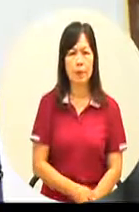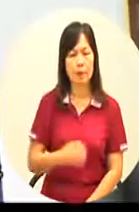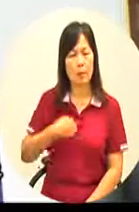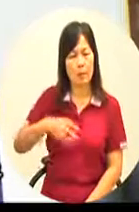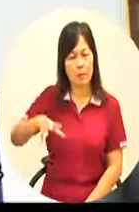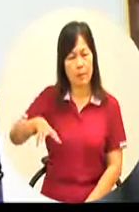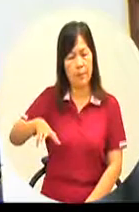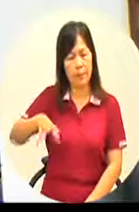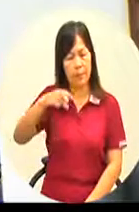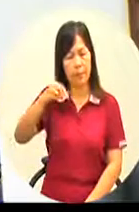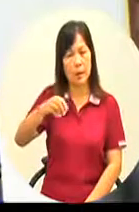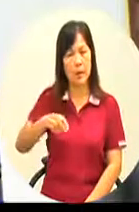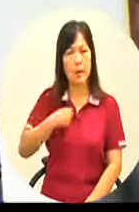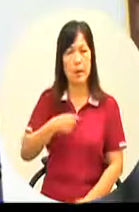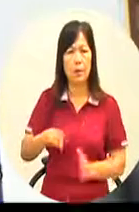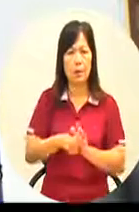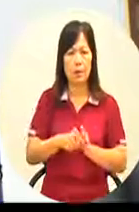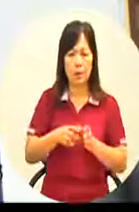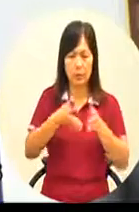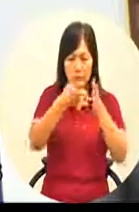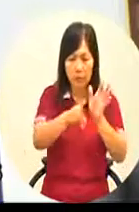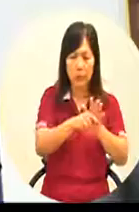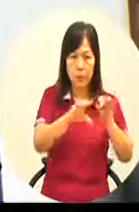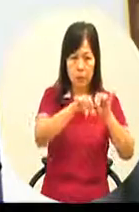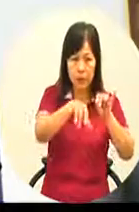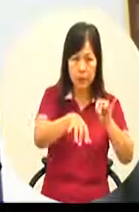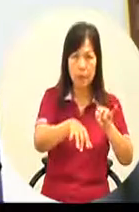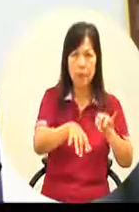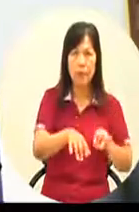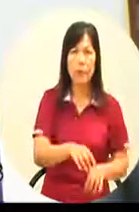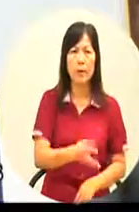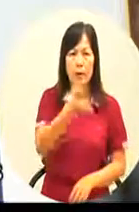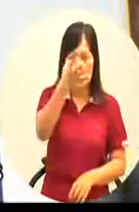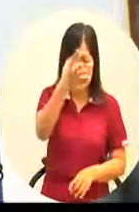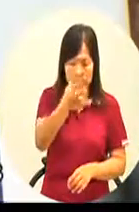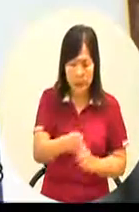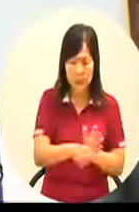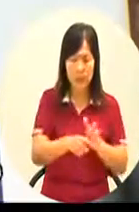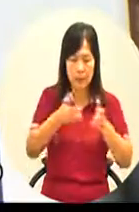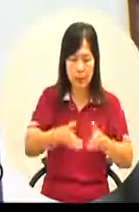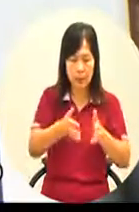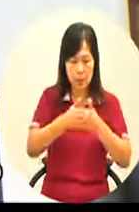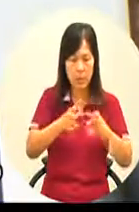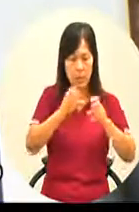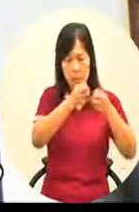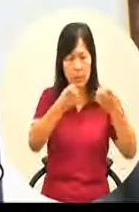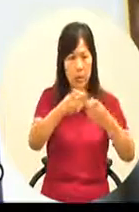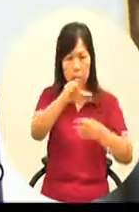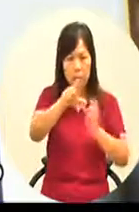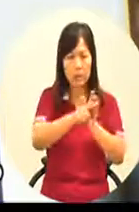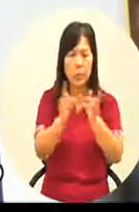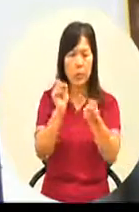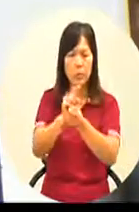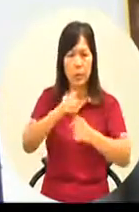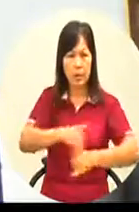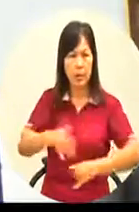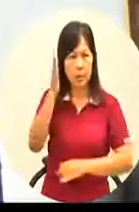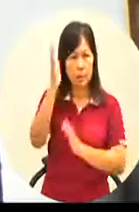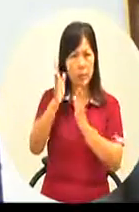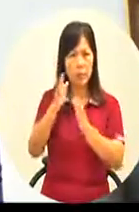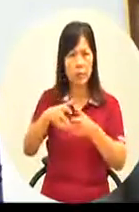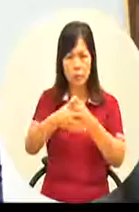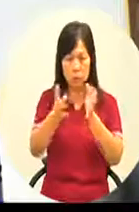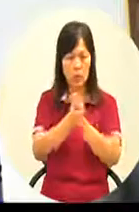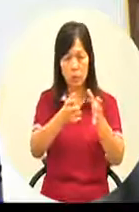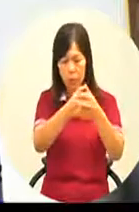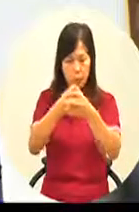哈，仅就哈我地方的几个重大的议题哈，向我们民政部门的所有的局